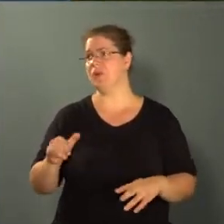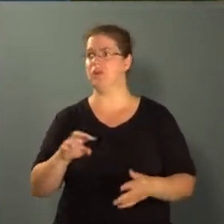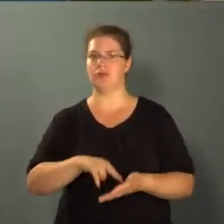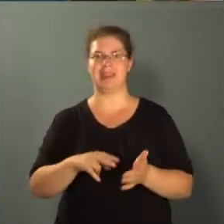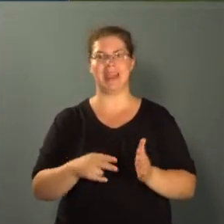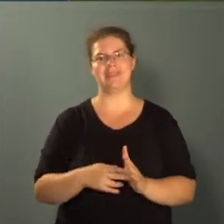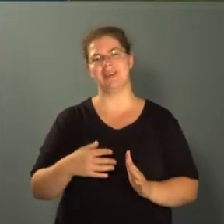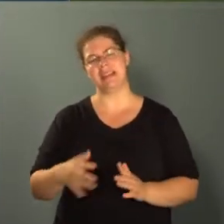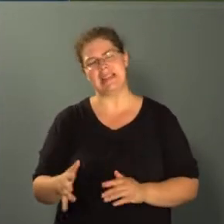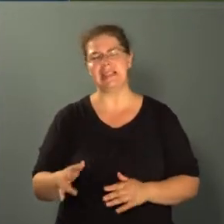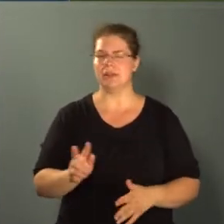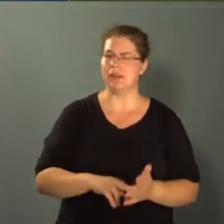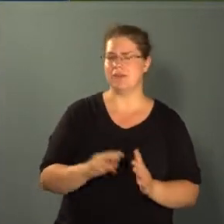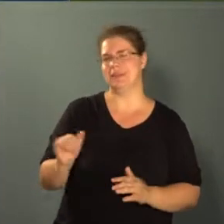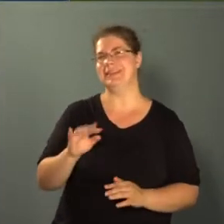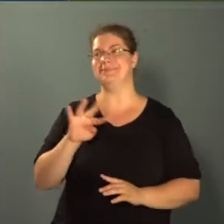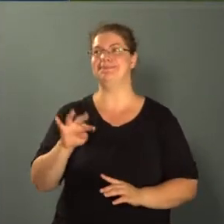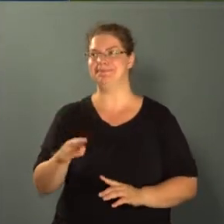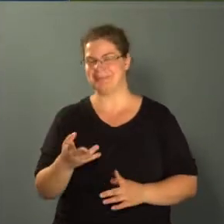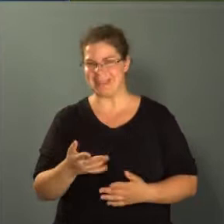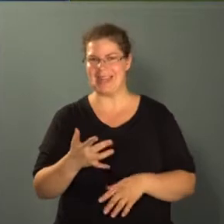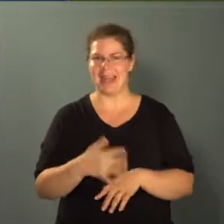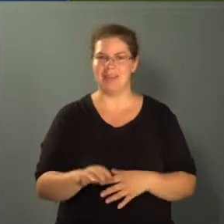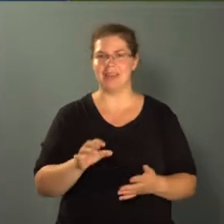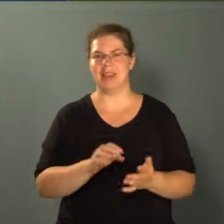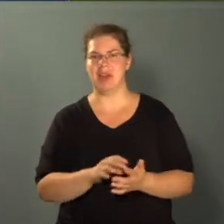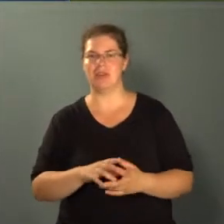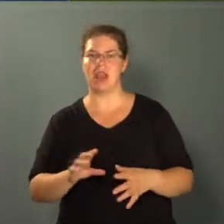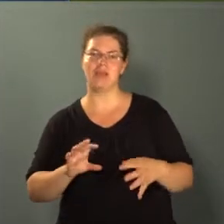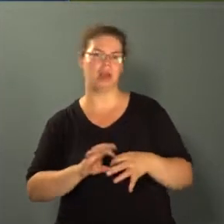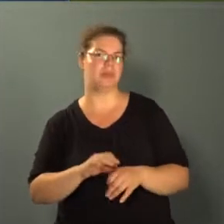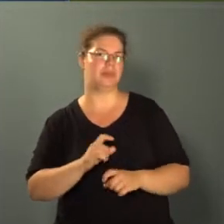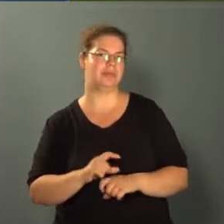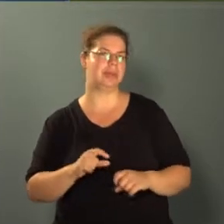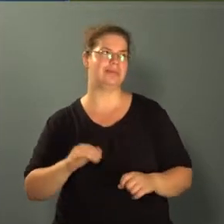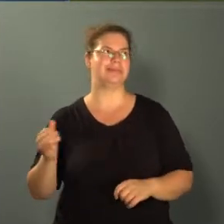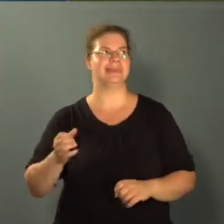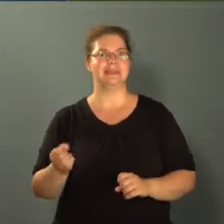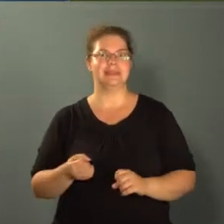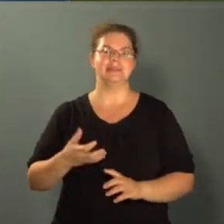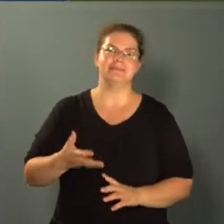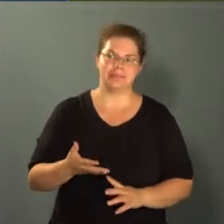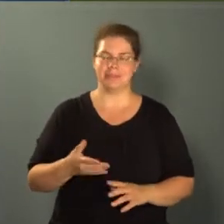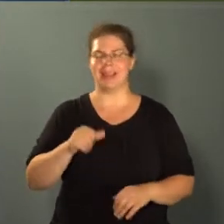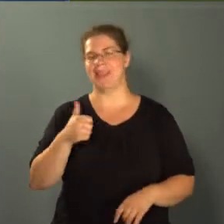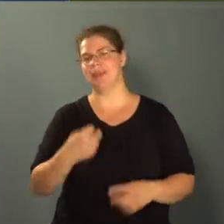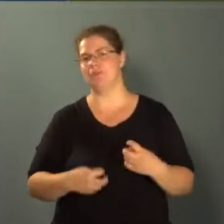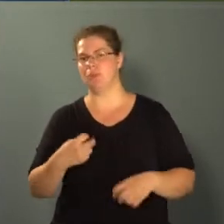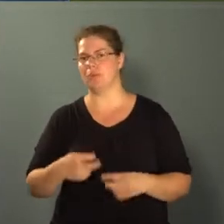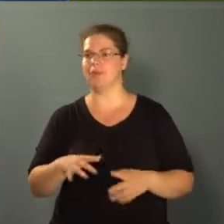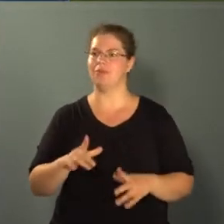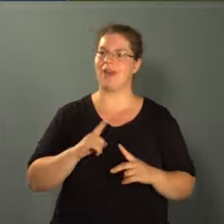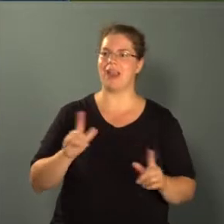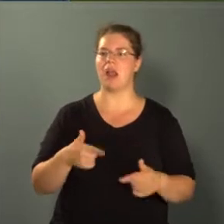tervezett, bár a tervezettet az mindig megkérdezem, mert ugye a Ferencvárossal lévő kapcsolat miatt mindig adhok egy-egy problémát,